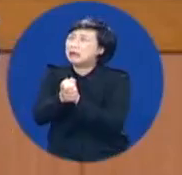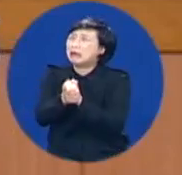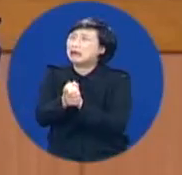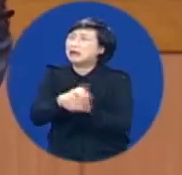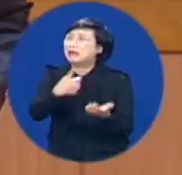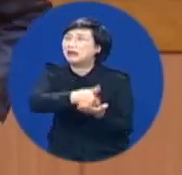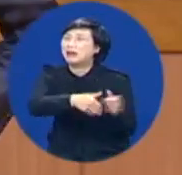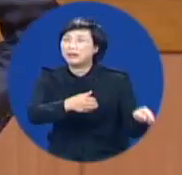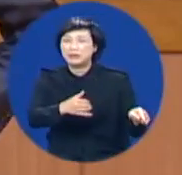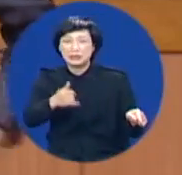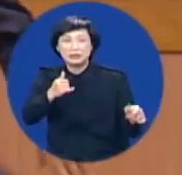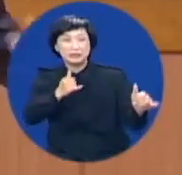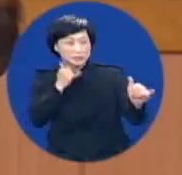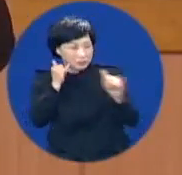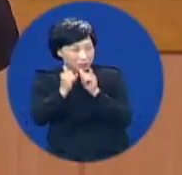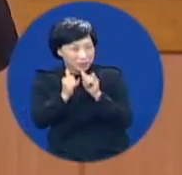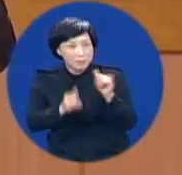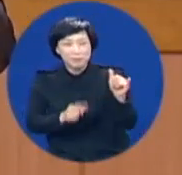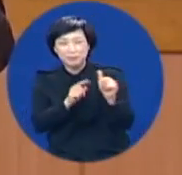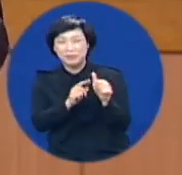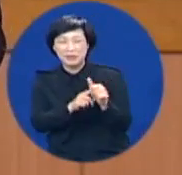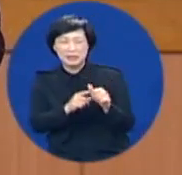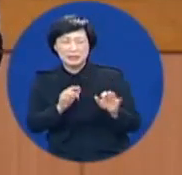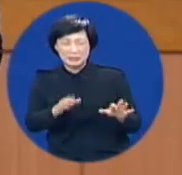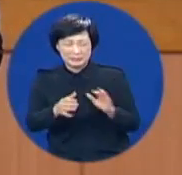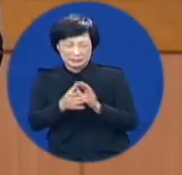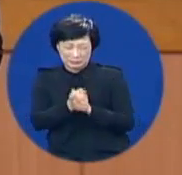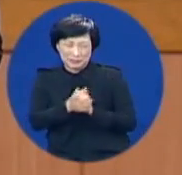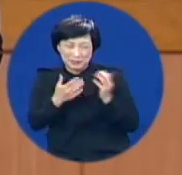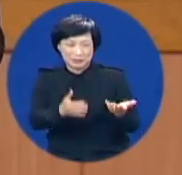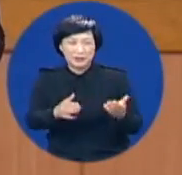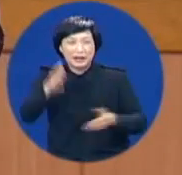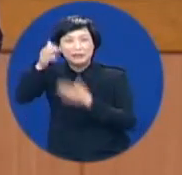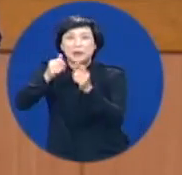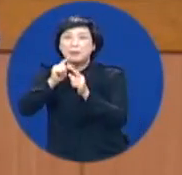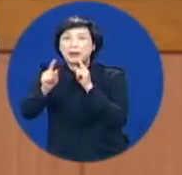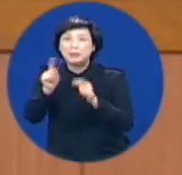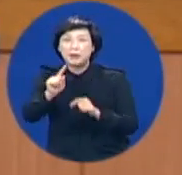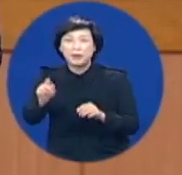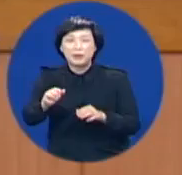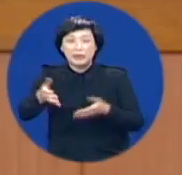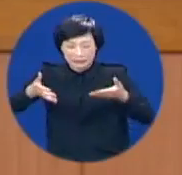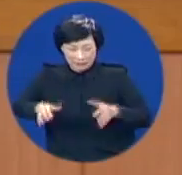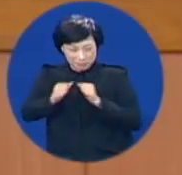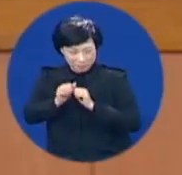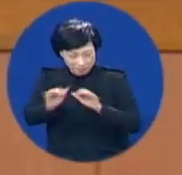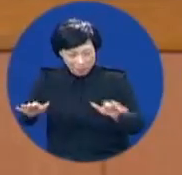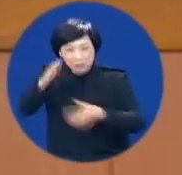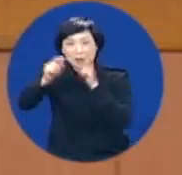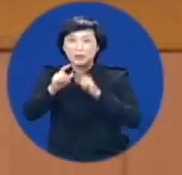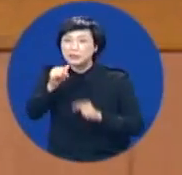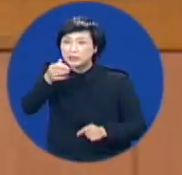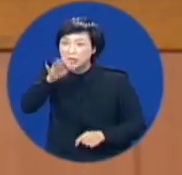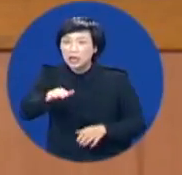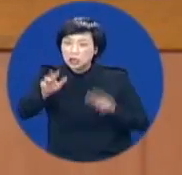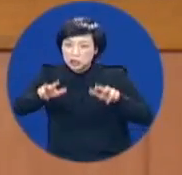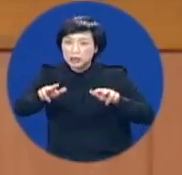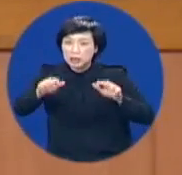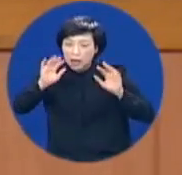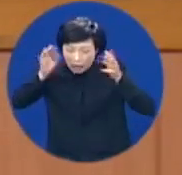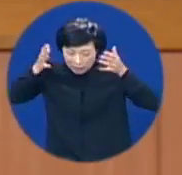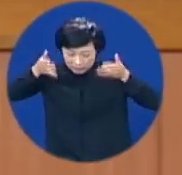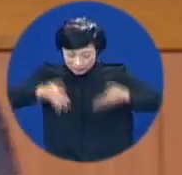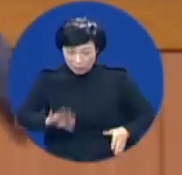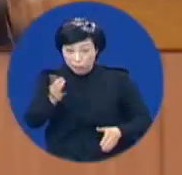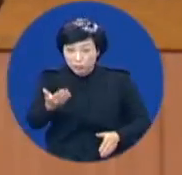전화로 대고 기도합니다. 하나님, 생육하고 번성하라고 하나님 말씀하셨는데 어느 놈이 안 나오게